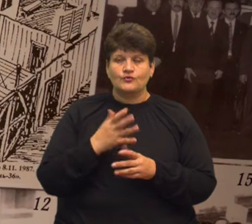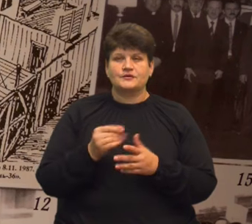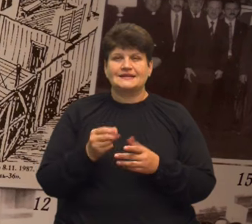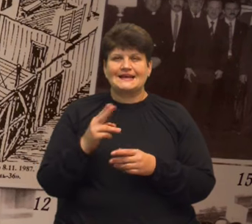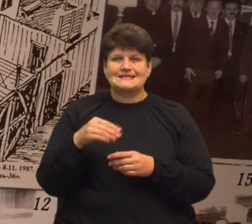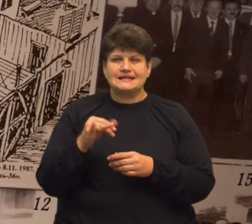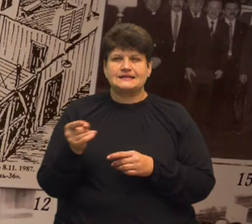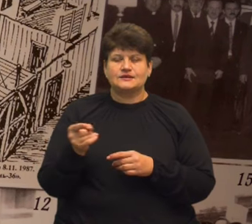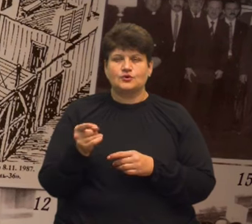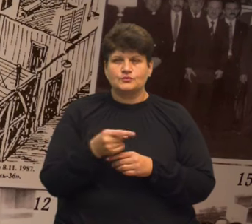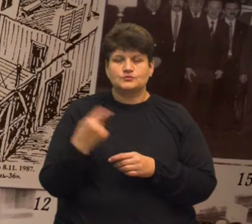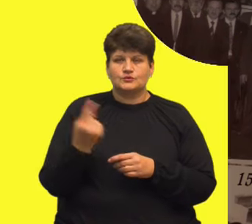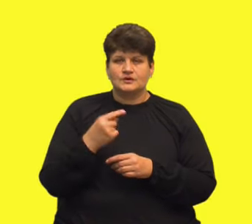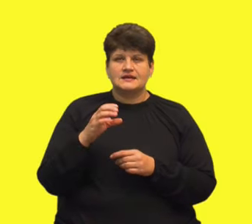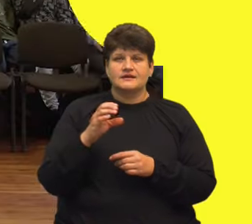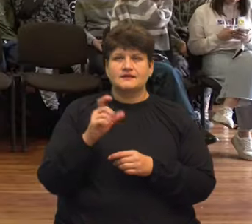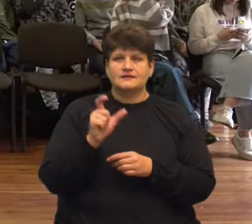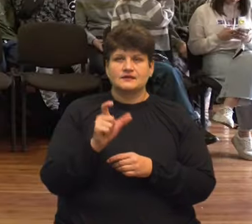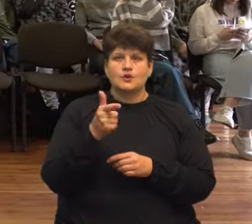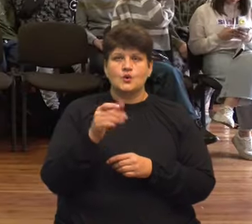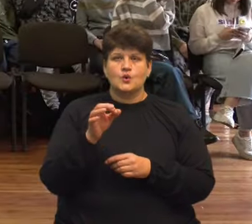Тернопільщини Микола Горбаль розповів свою історію.